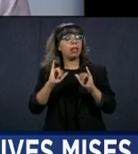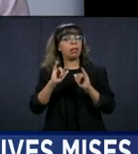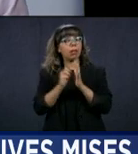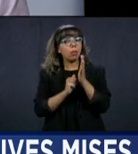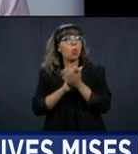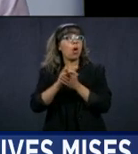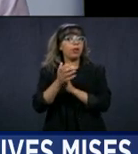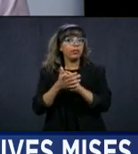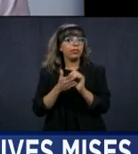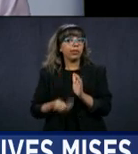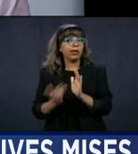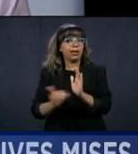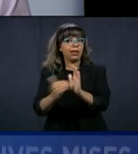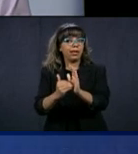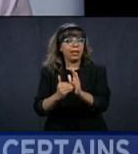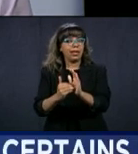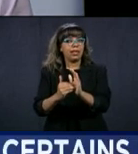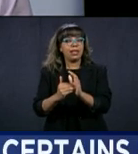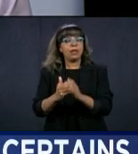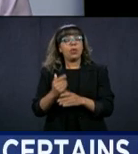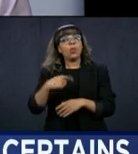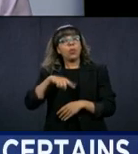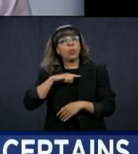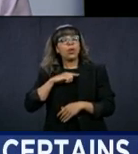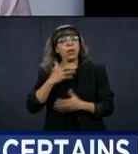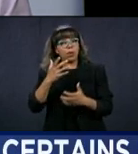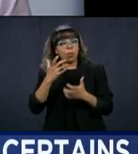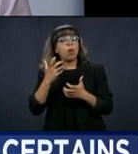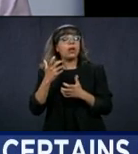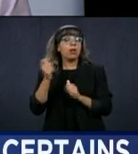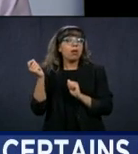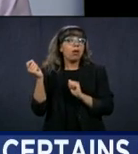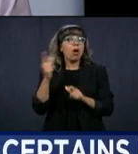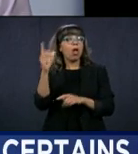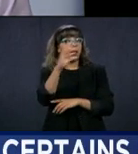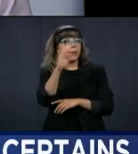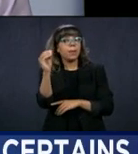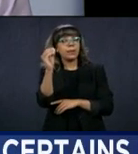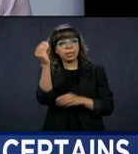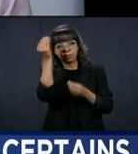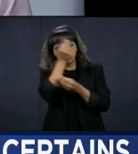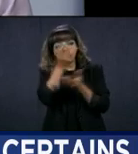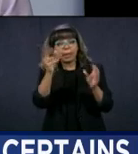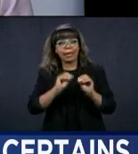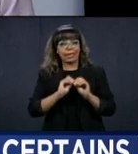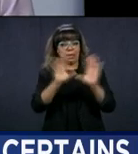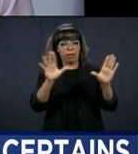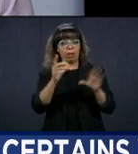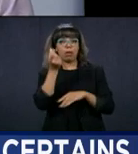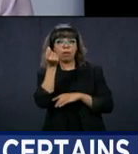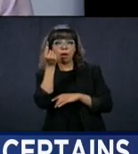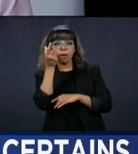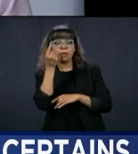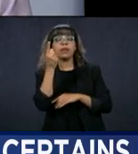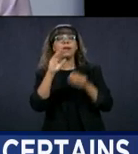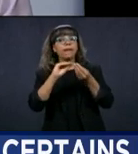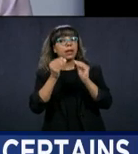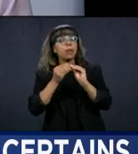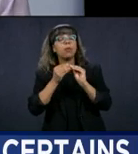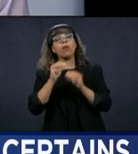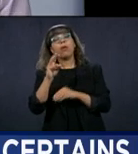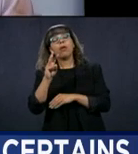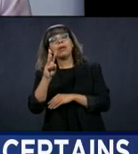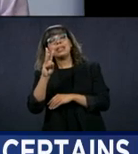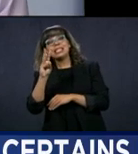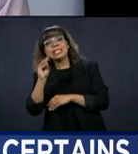important. Et voilà pourquoi nous demandons à tous les employeurs de la province de le prendre en compte et de s'assurer que des gens